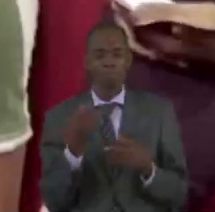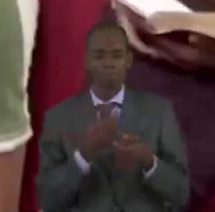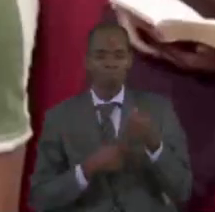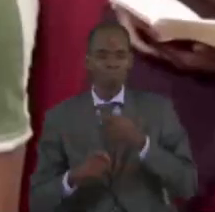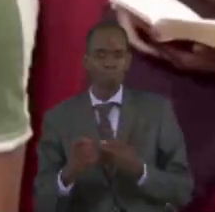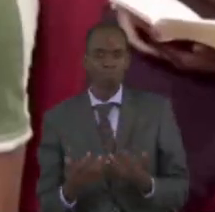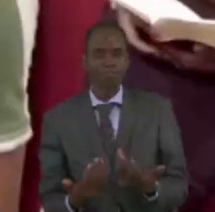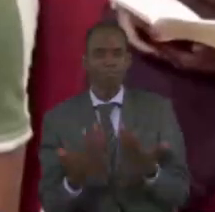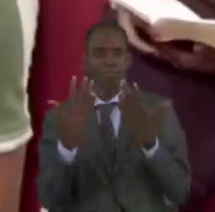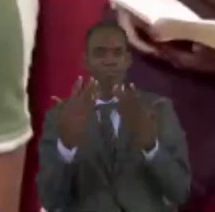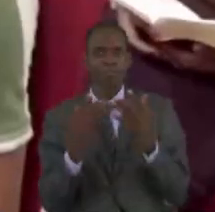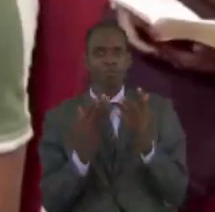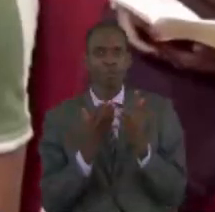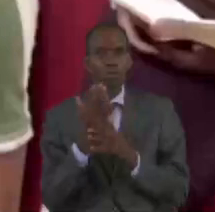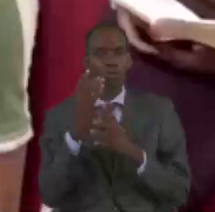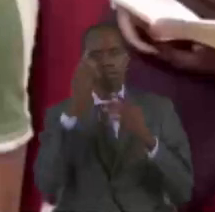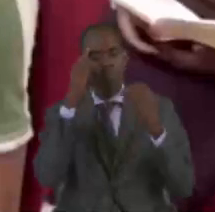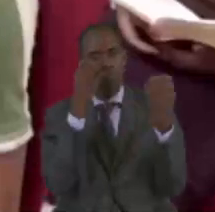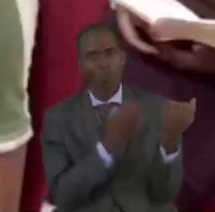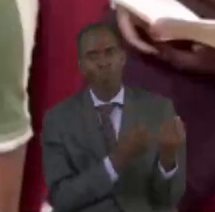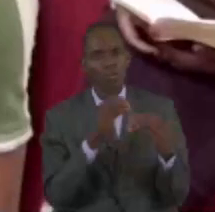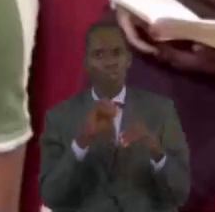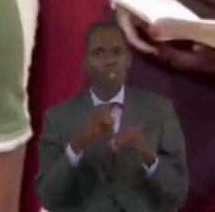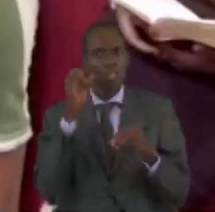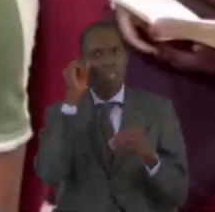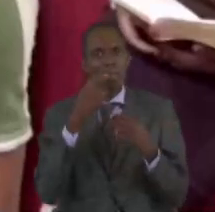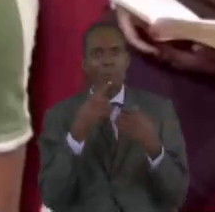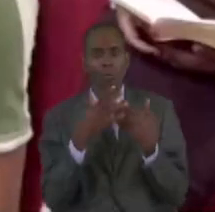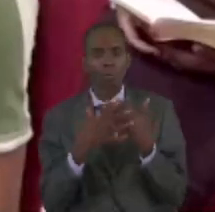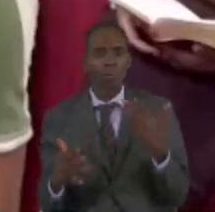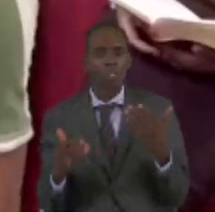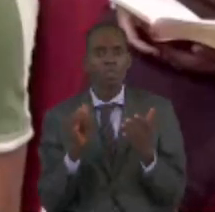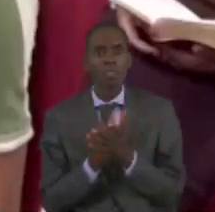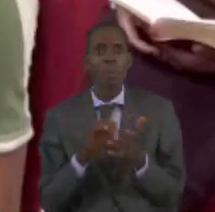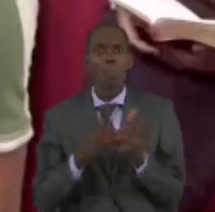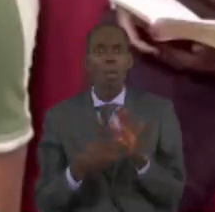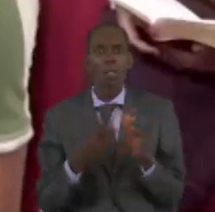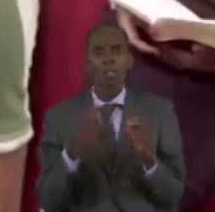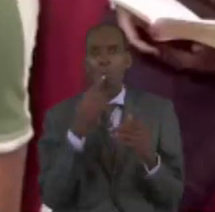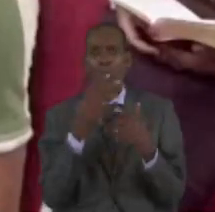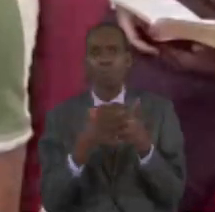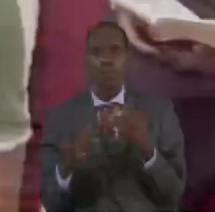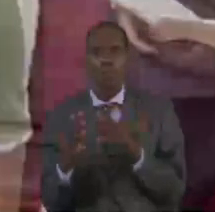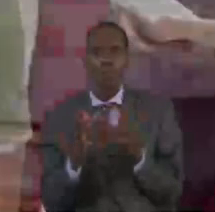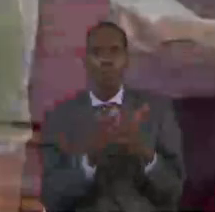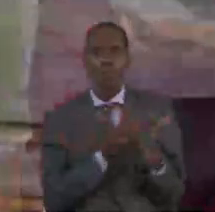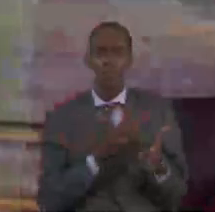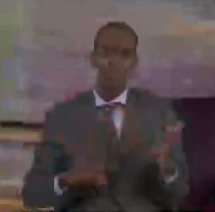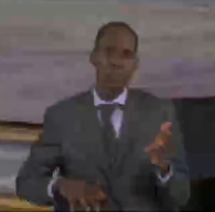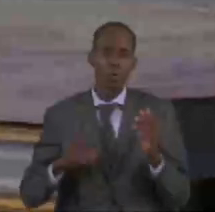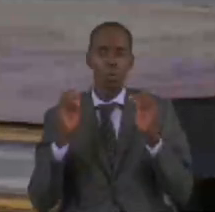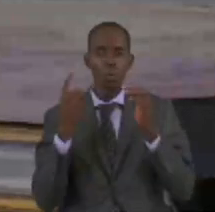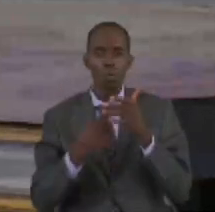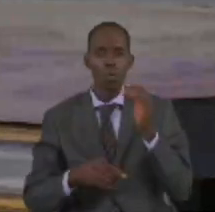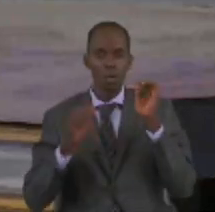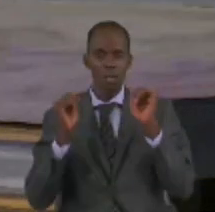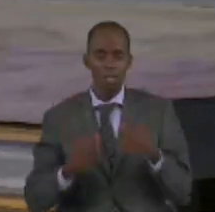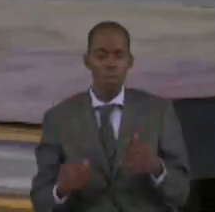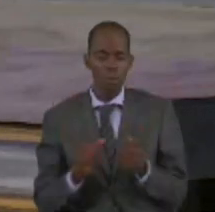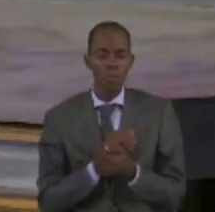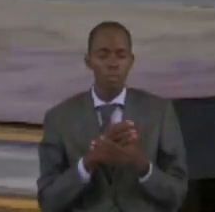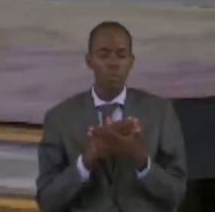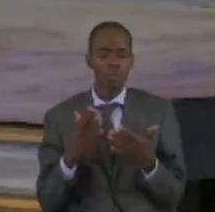sang à être pour ceux qui croiraient victime propitiatoire, c'est-à-dire le sang de Christ. Qu'est-ce qui